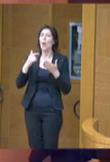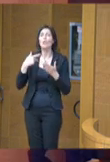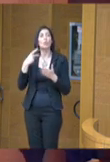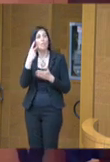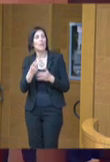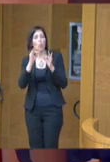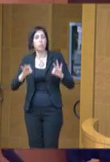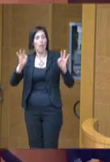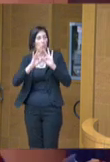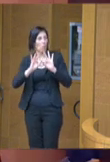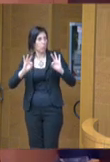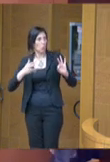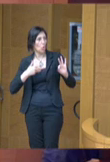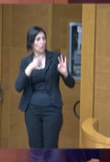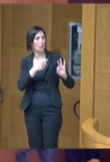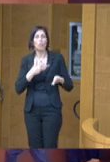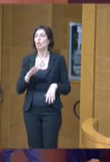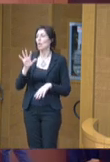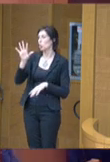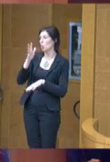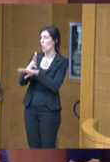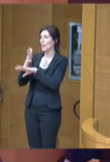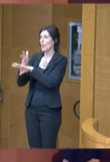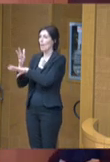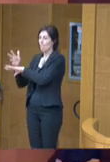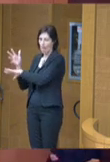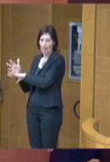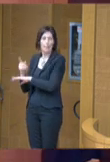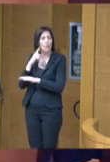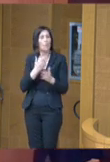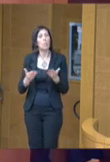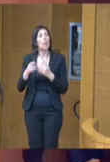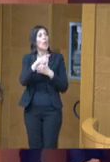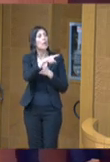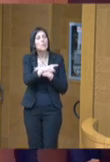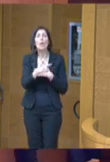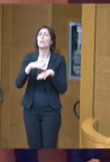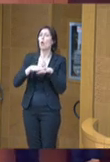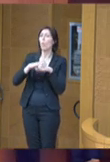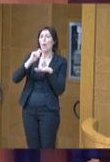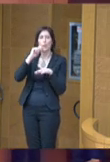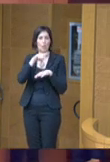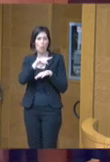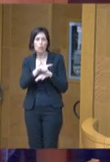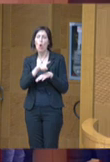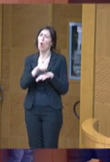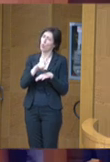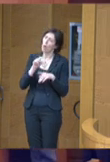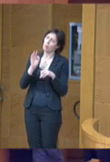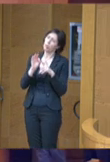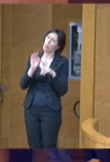benissimo. Avremo quindi 5 interventi che presenteranno le buone pratiche in materia di inclusione